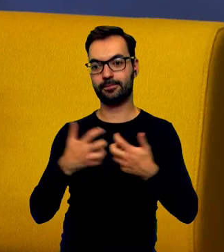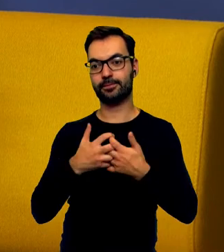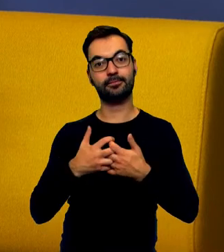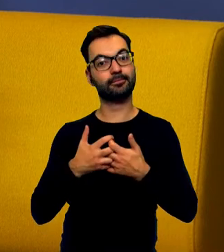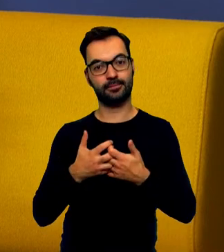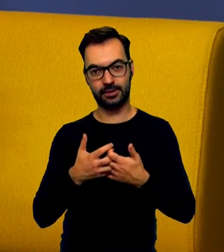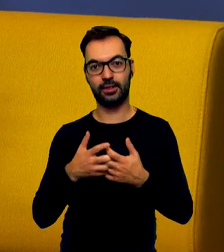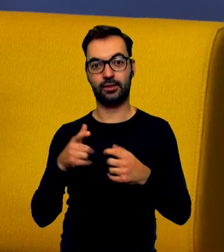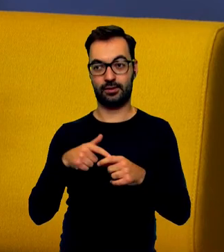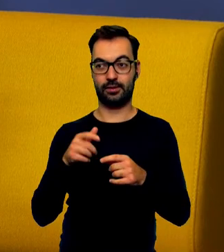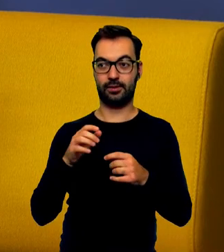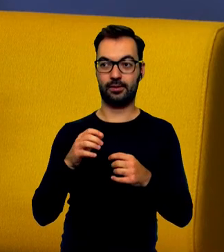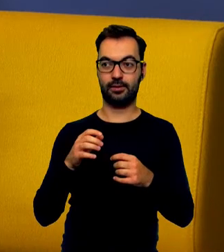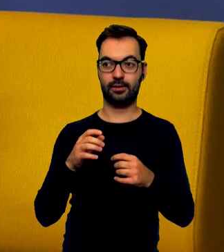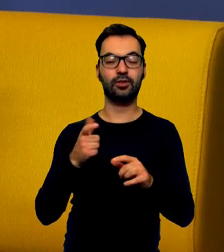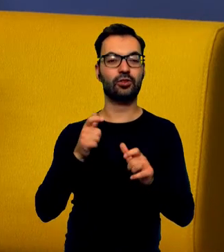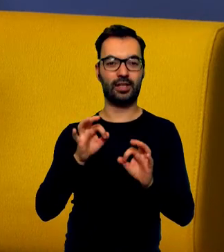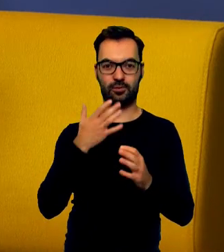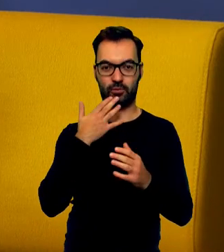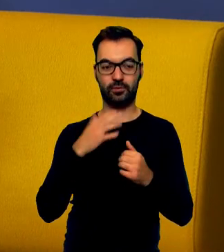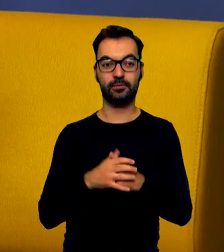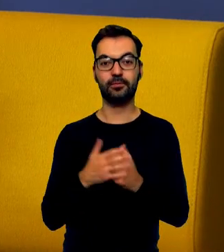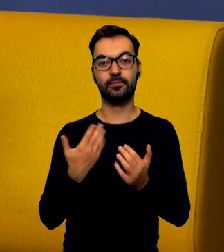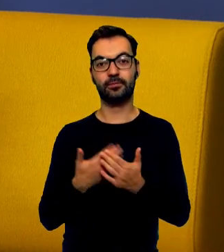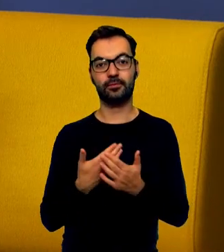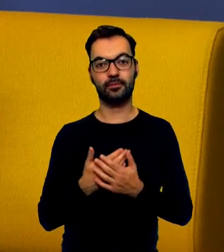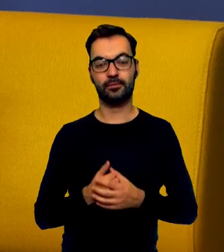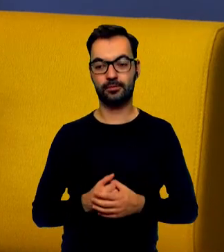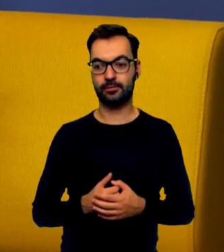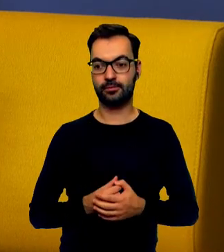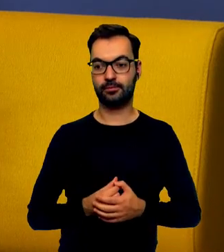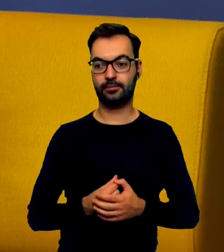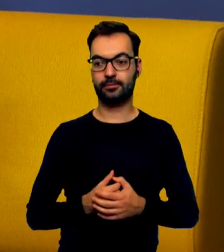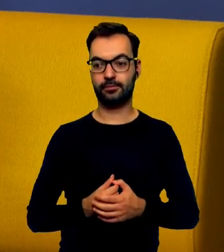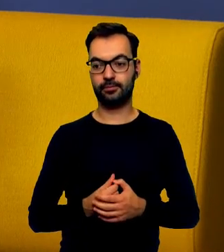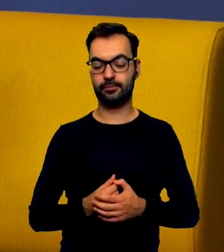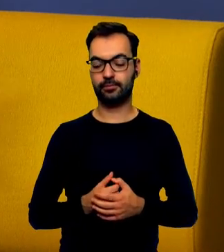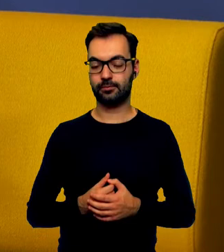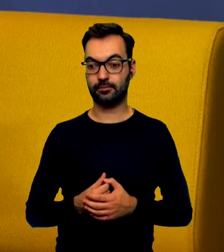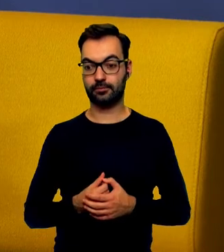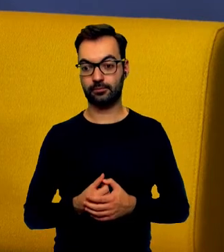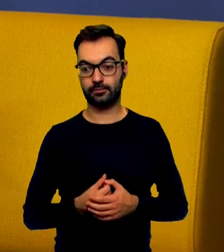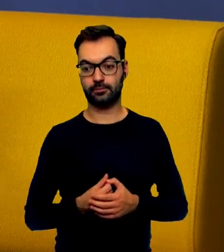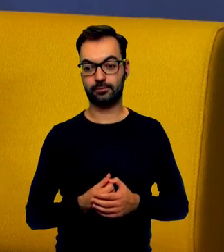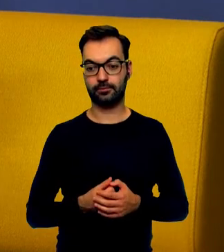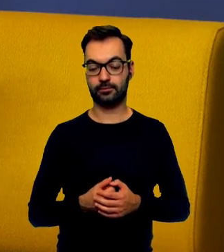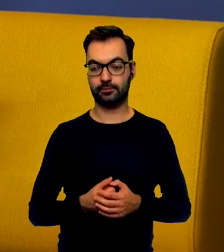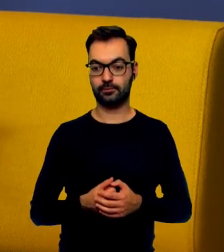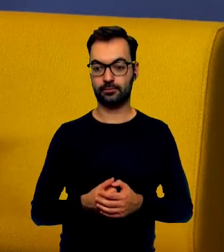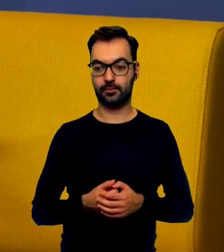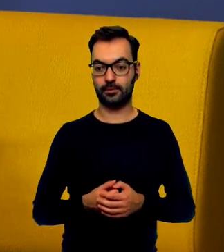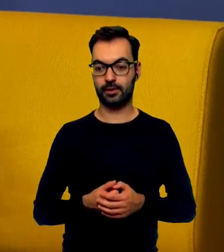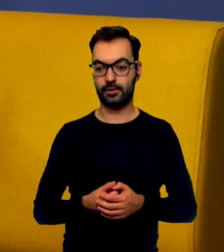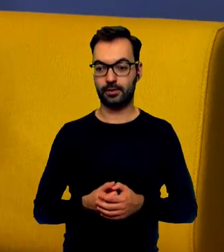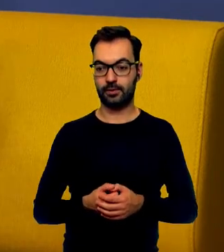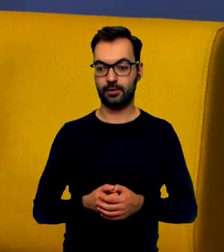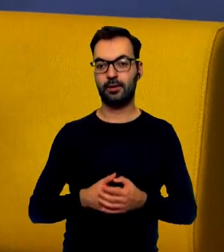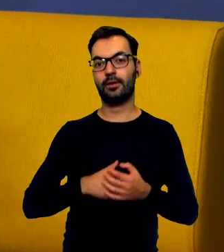z tym mechanizmem, o którym teraz mówimy, ponieważ jest bardzo